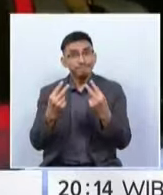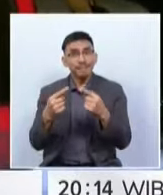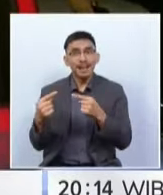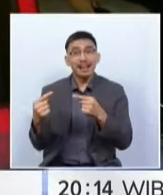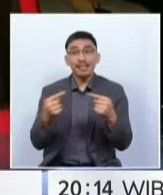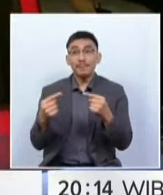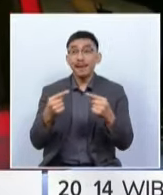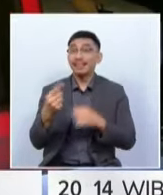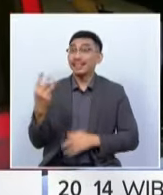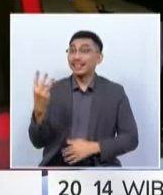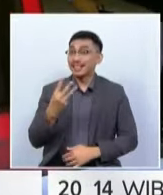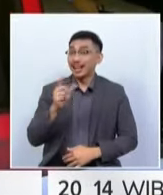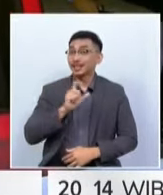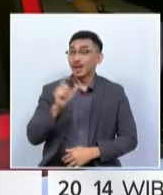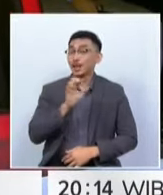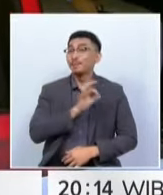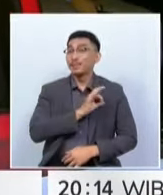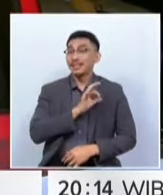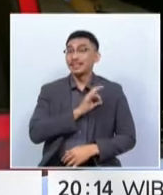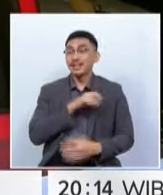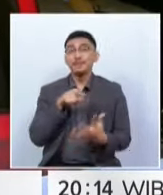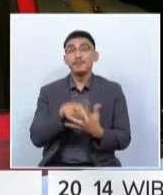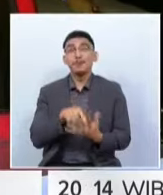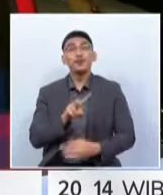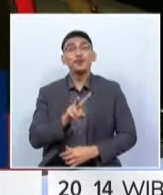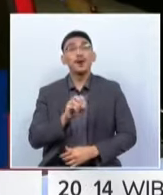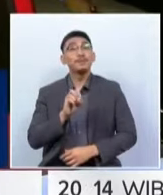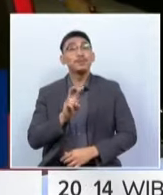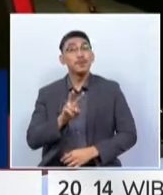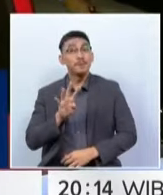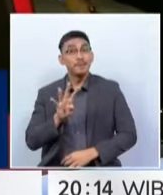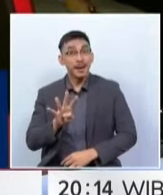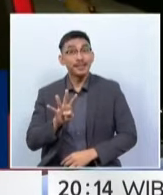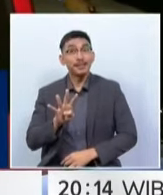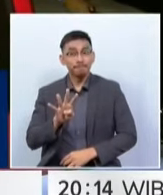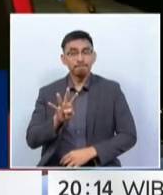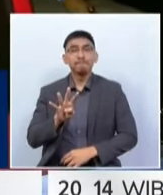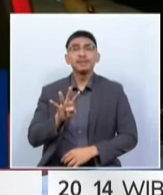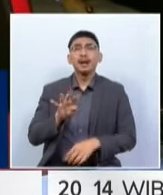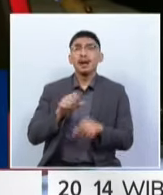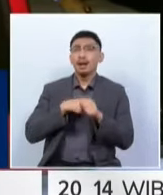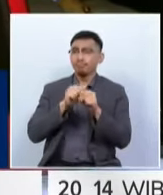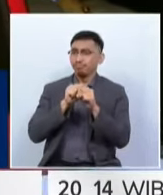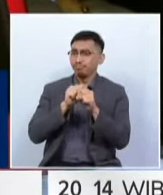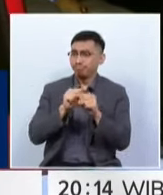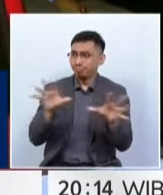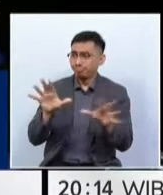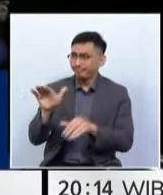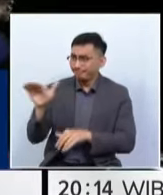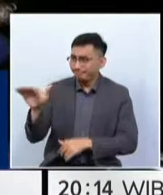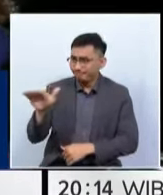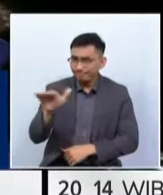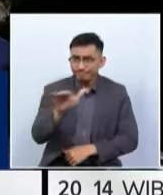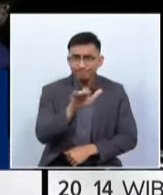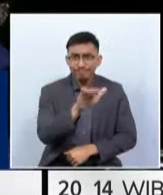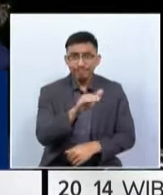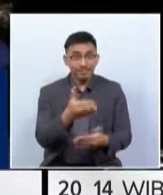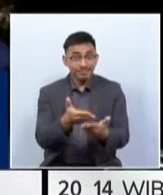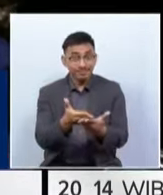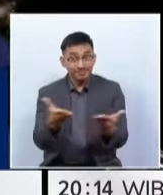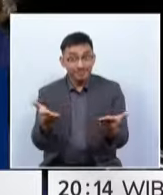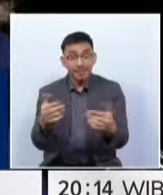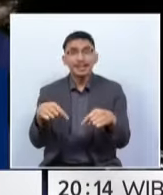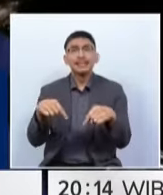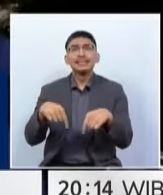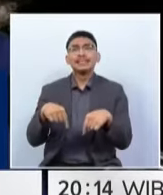2024 tahun 2024uh dan kami Ingatkan sekali lagi kepada hadirin yang berada di ruangan